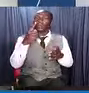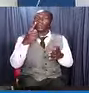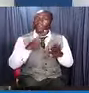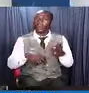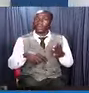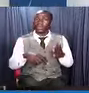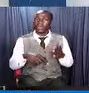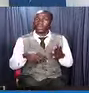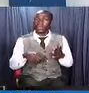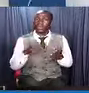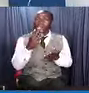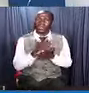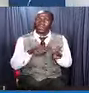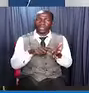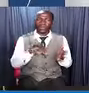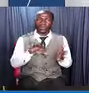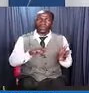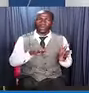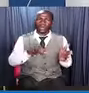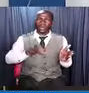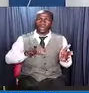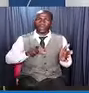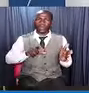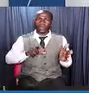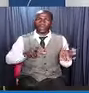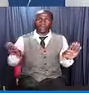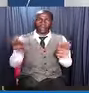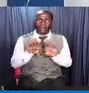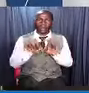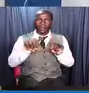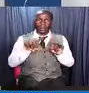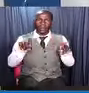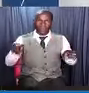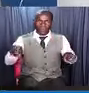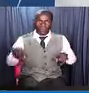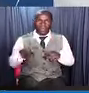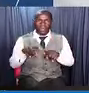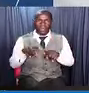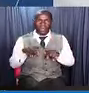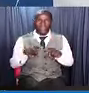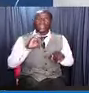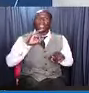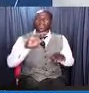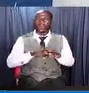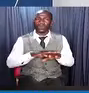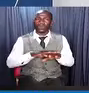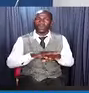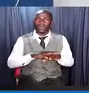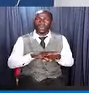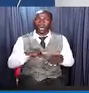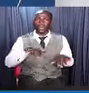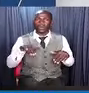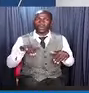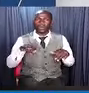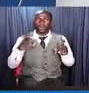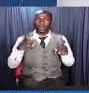that of God kweli, say? Mama huyu. This lady nyumba kweli. Had locked me in the room. Lakini je ni haki? But is it right? Nitende dambi.